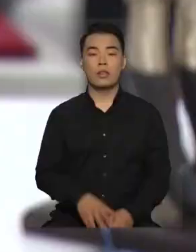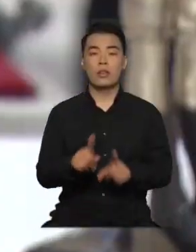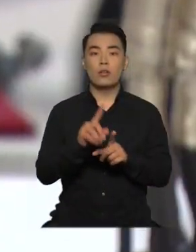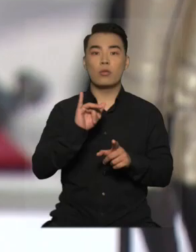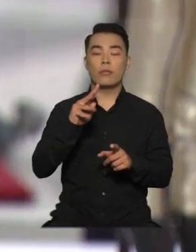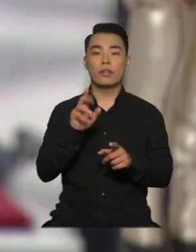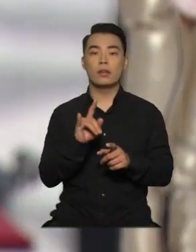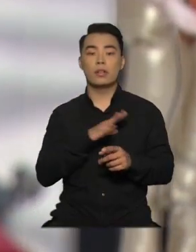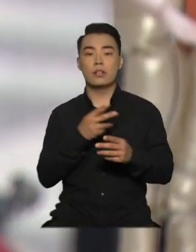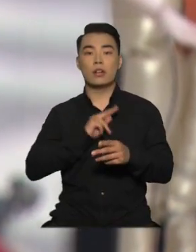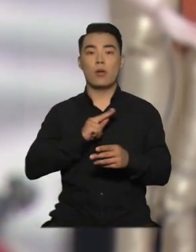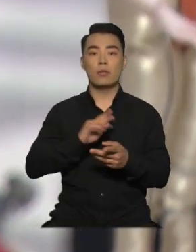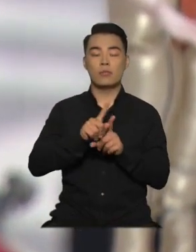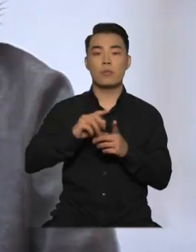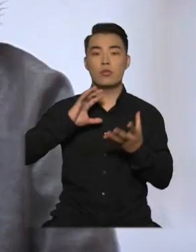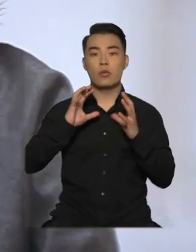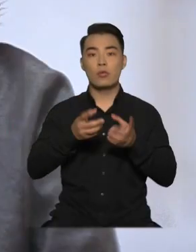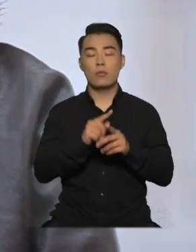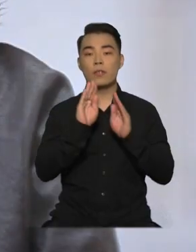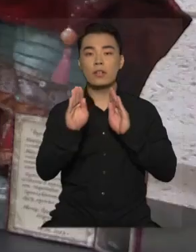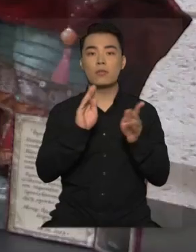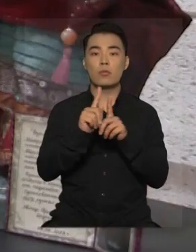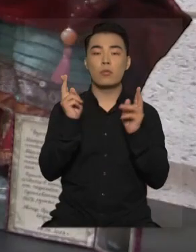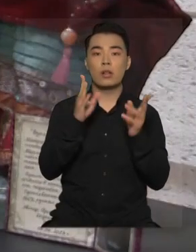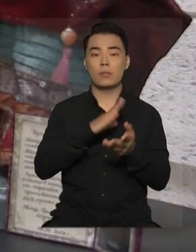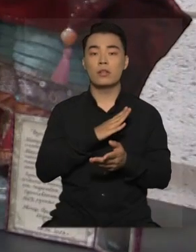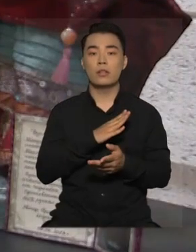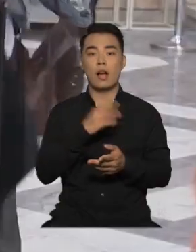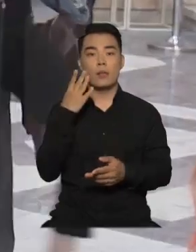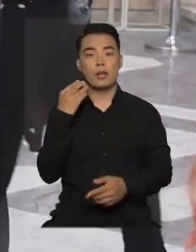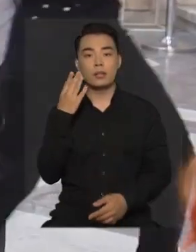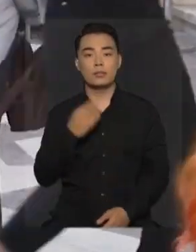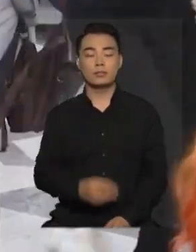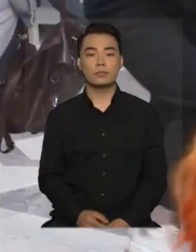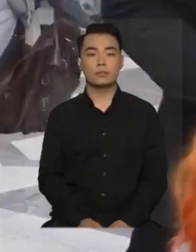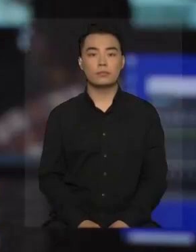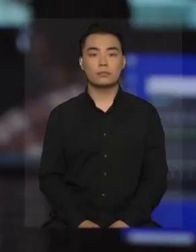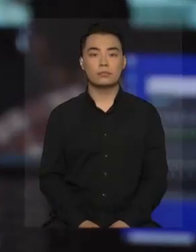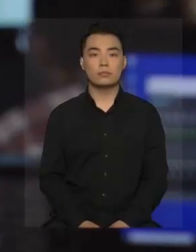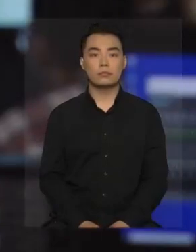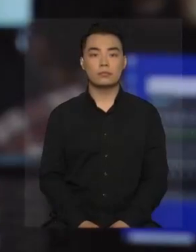Родом из детства. Международная выставка кукол прошла в Алматы.